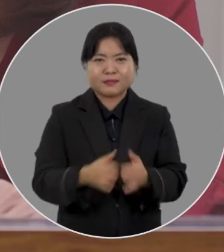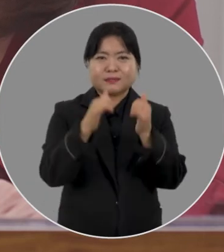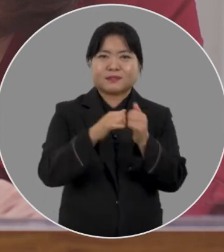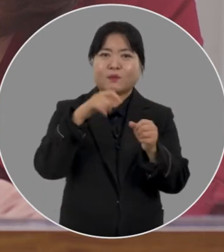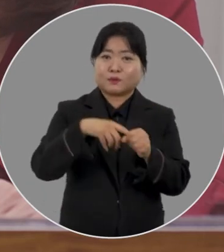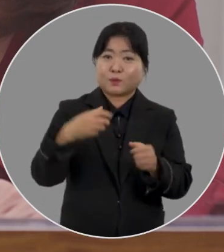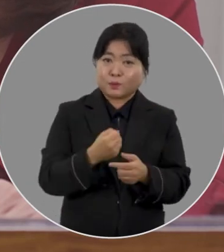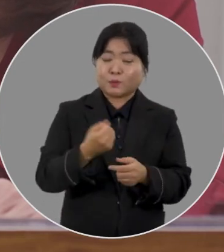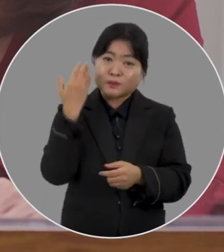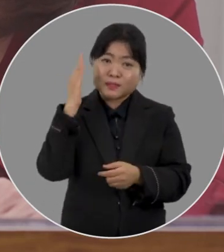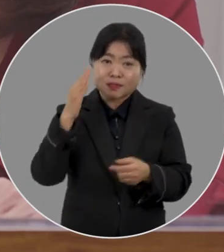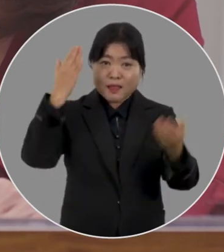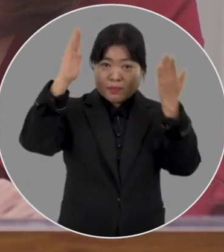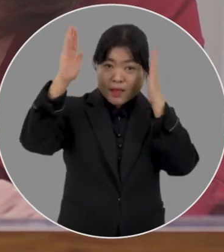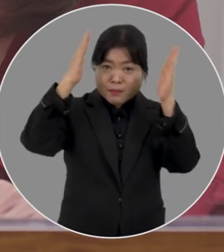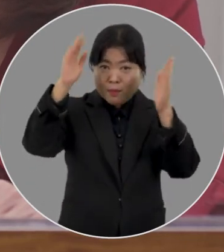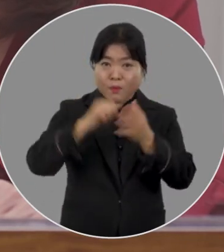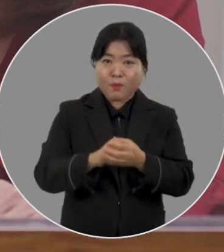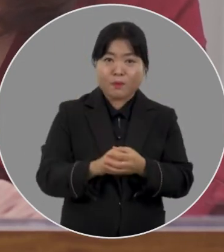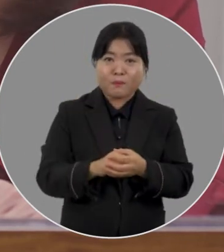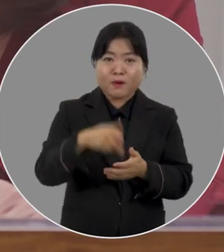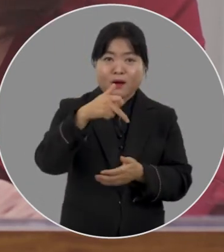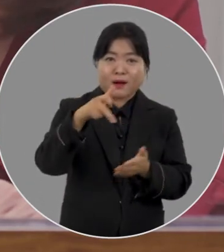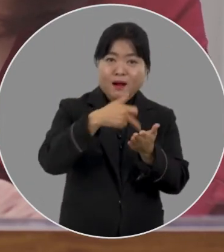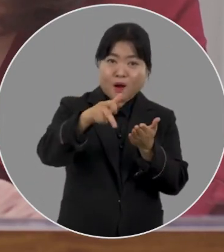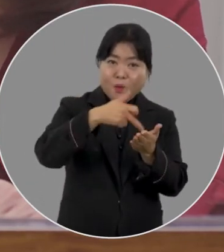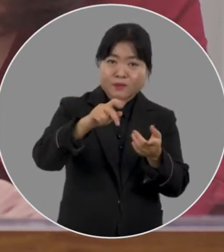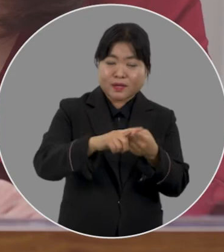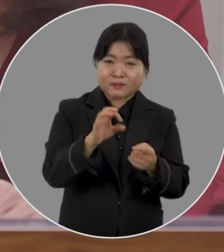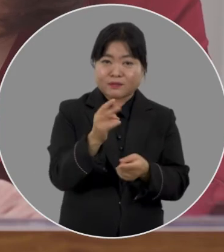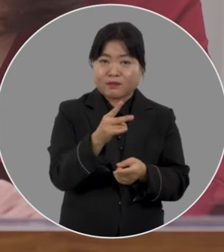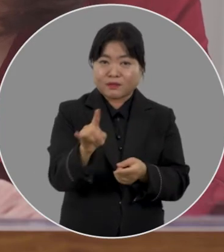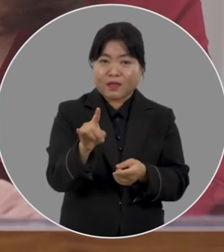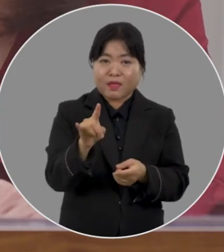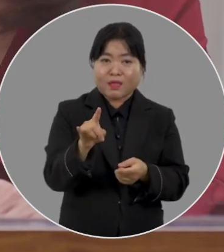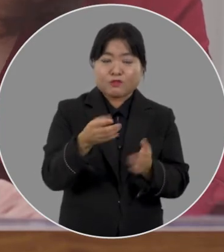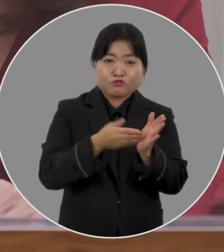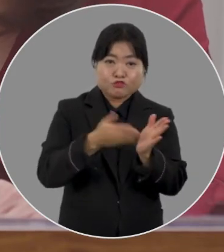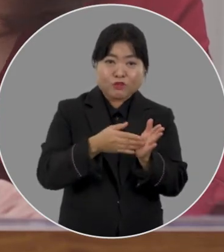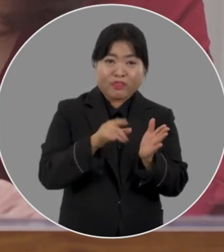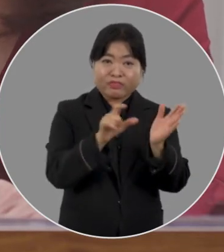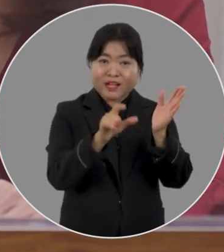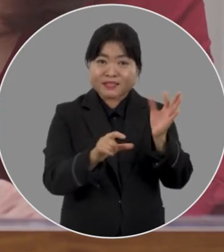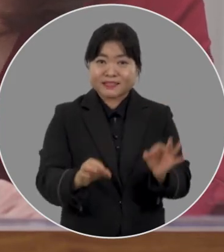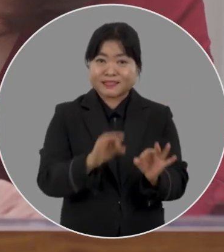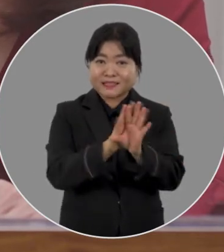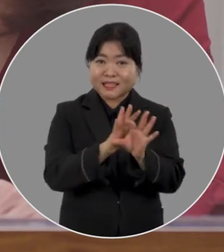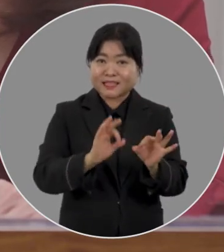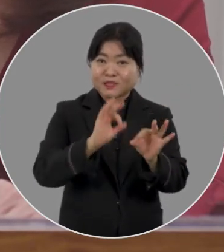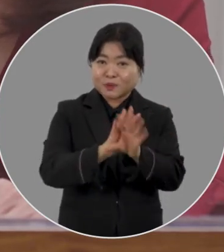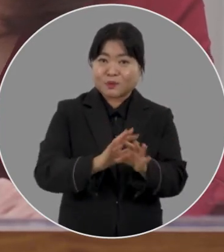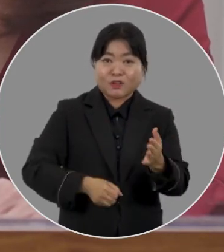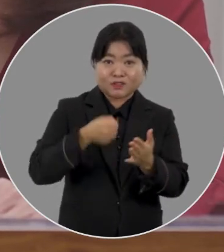사실 최근에 이제 네이버나 카카오가 댓글창을 연예뉴스 네, 그다음에 닫았죠. 스포츠뉴스 댓글창을 닫기로 결정한 결정적인 이유